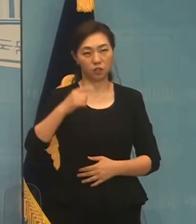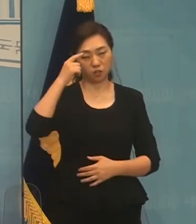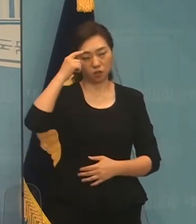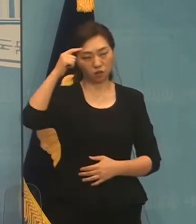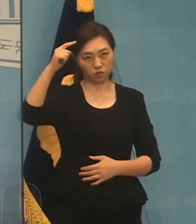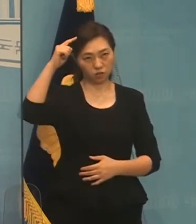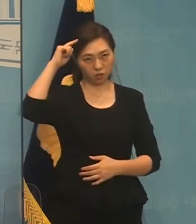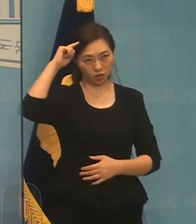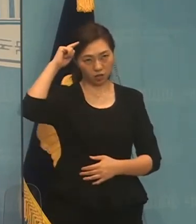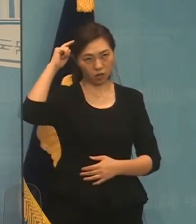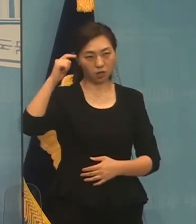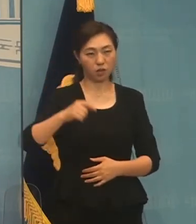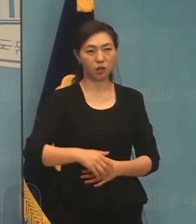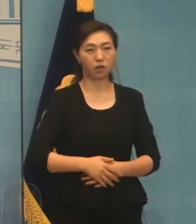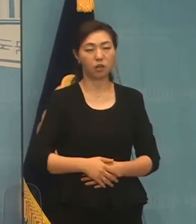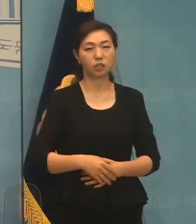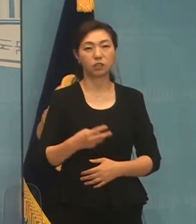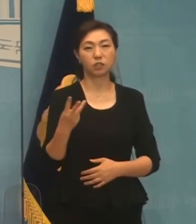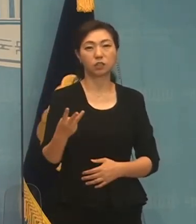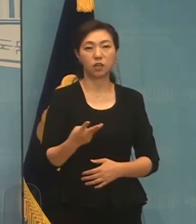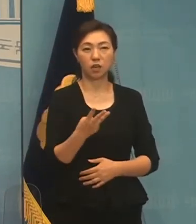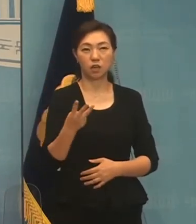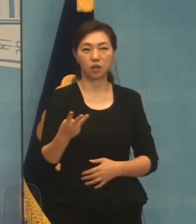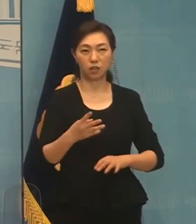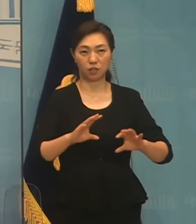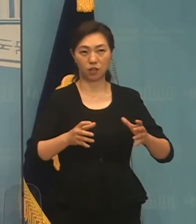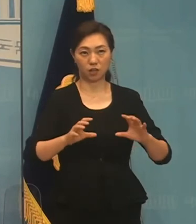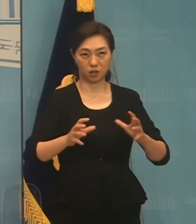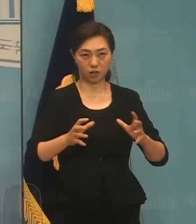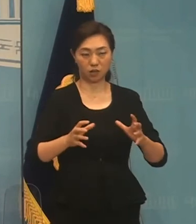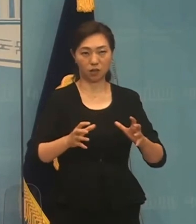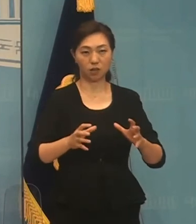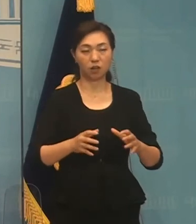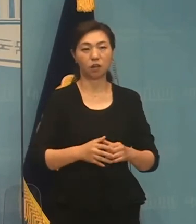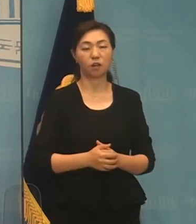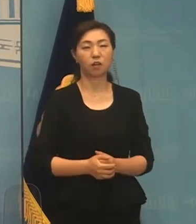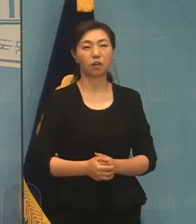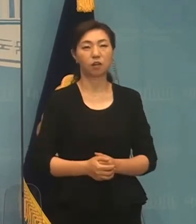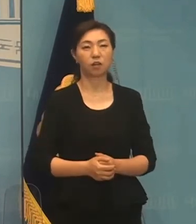러시아, 세 개 나라와